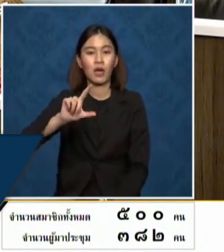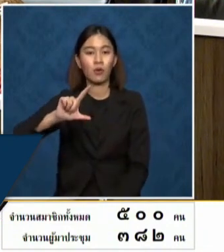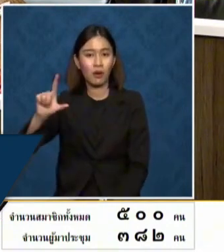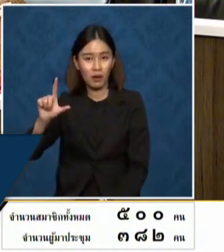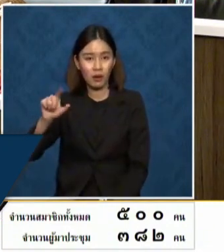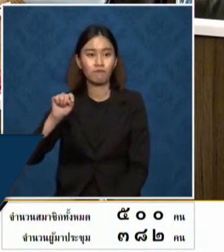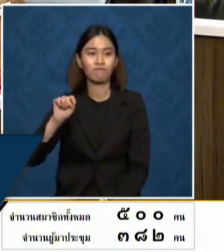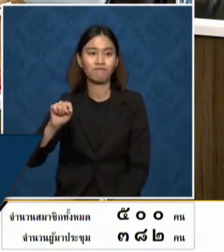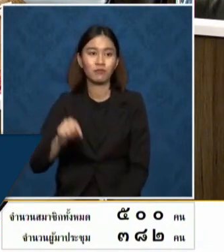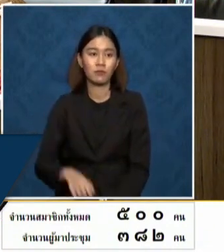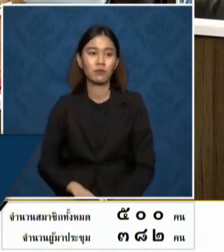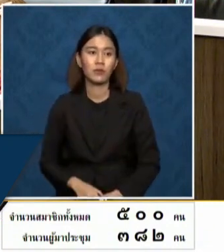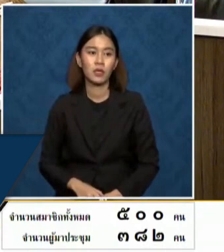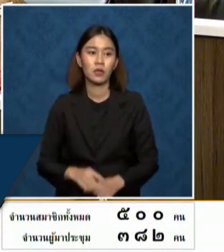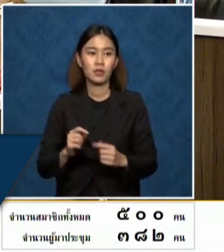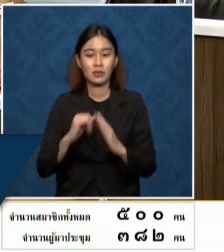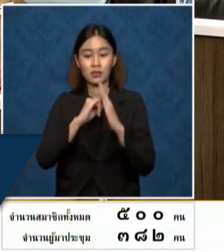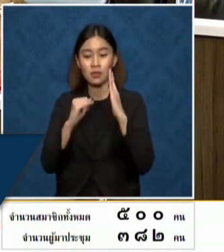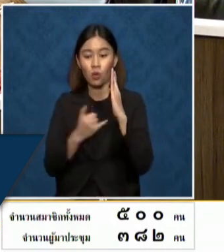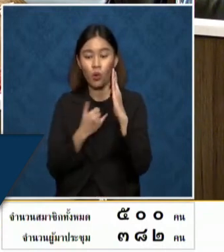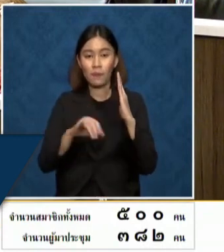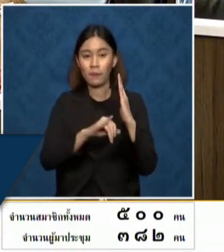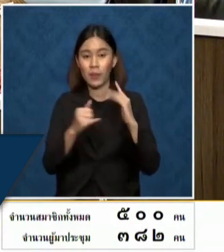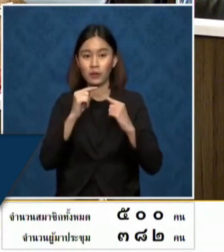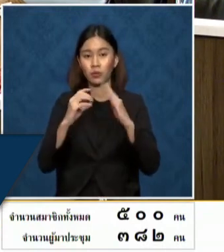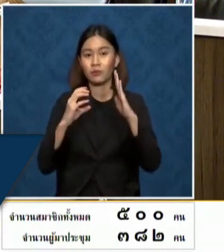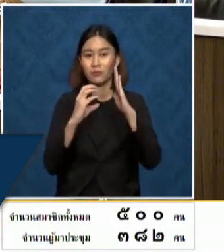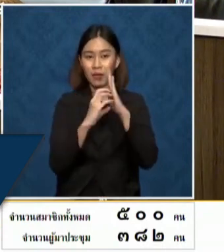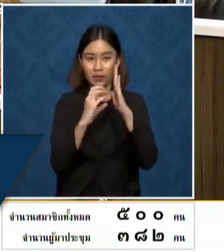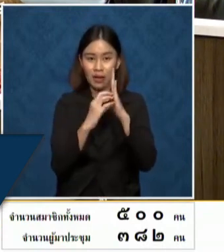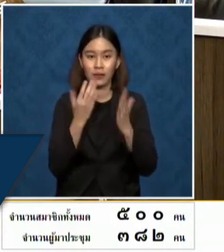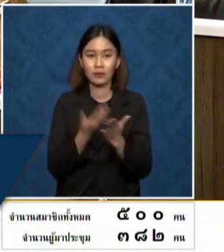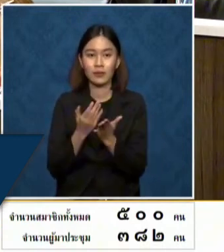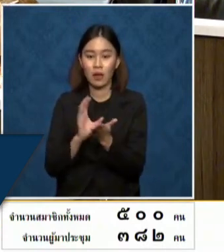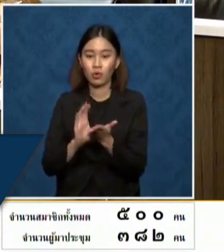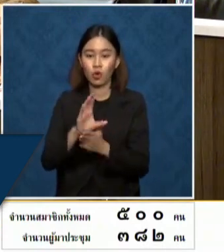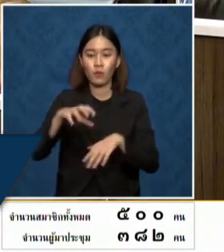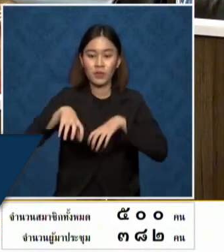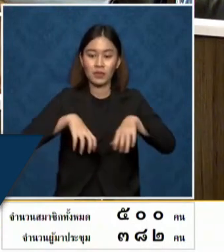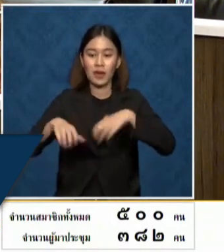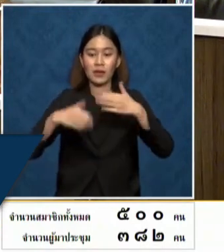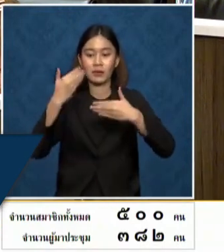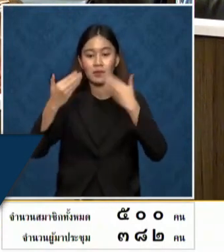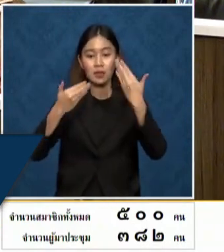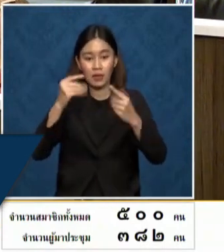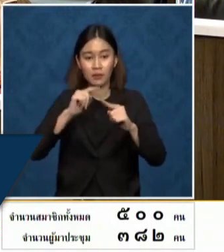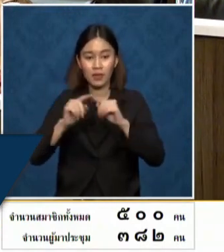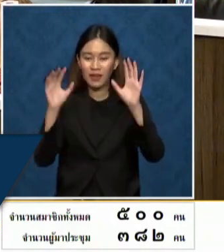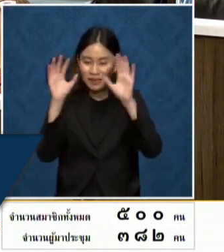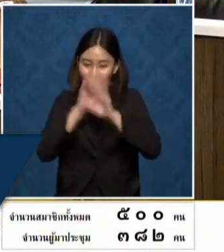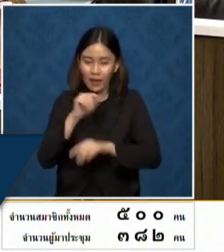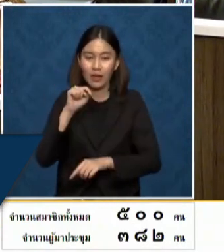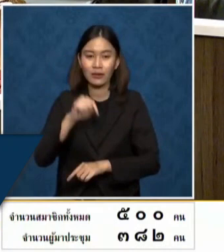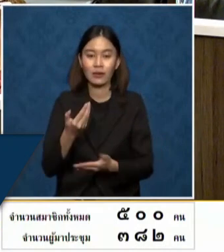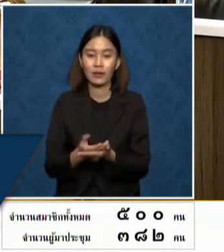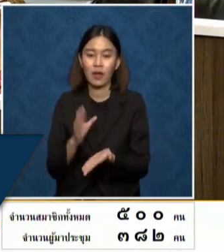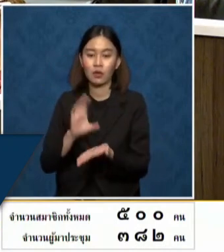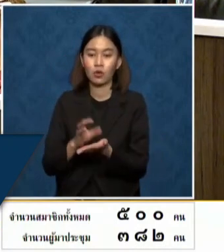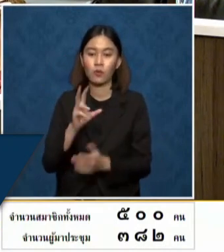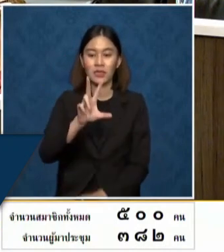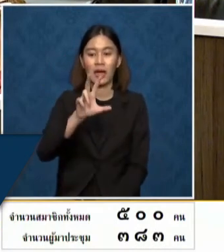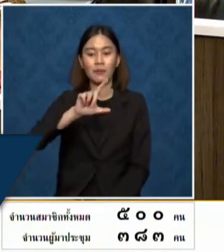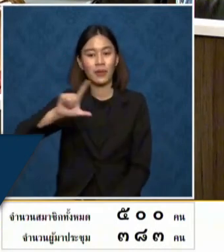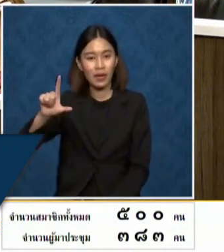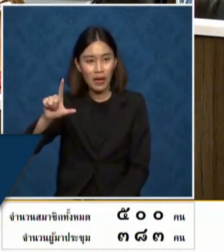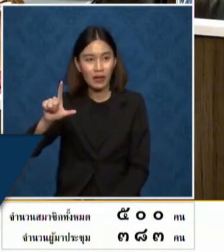บาทกลับกันครับบางจังหวัดนะครับทางภาคกลางใช้งบจัดงานสนับสนุน SMEคล้ายกันตั้งงบประมาณไว้